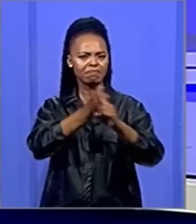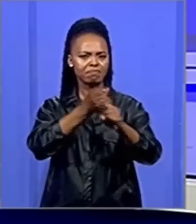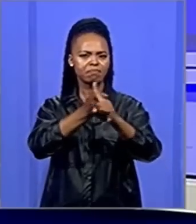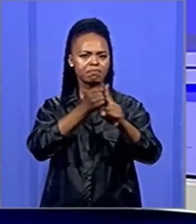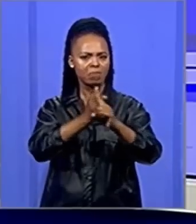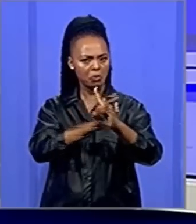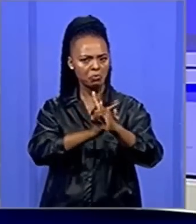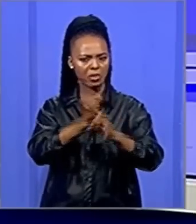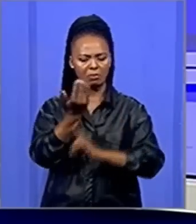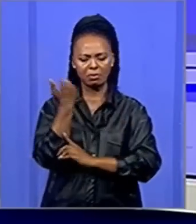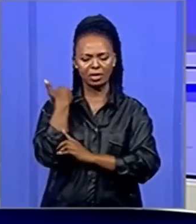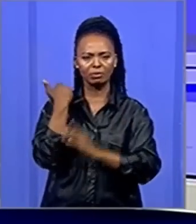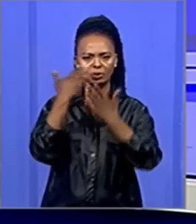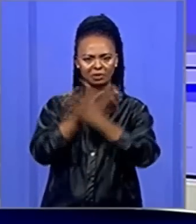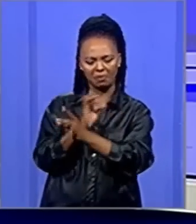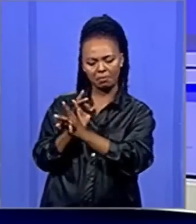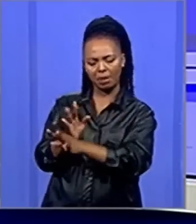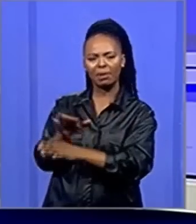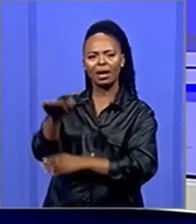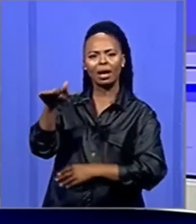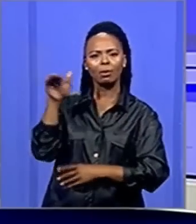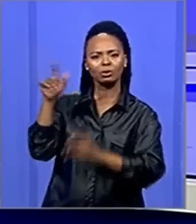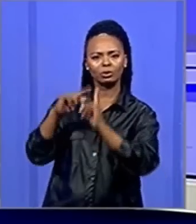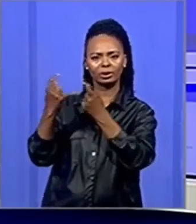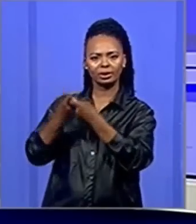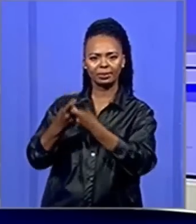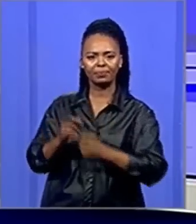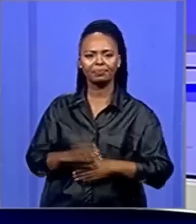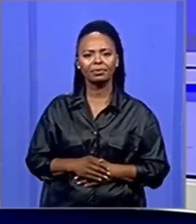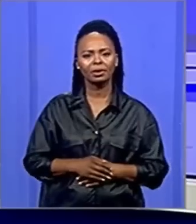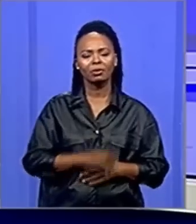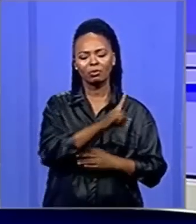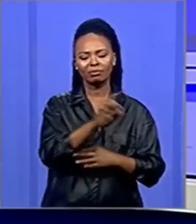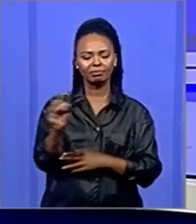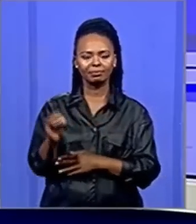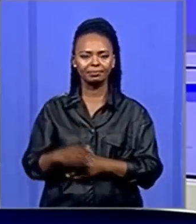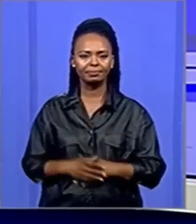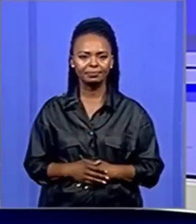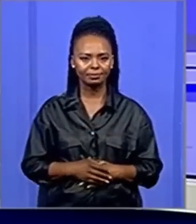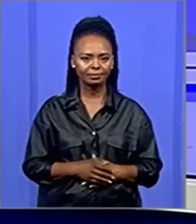maobane bosiu kgahlano le AmaZulu mo ba hlotseng AmaZulu ka ntlha e lengwe ho noto.